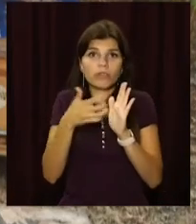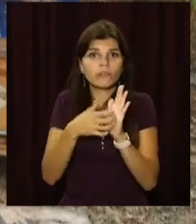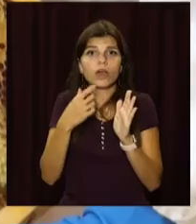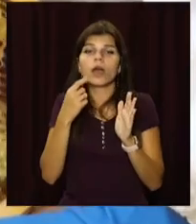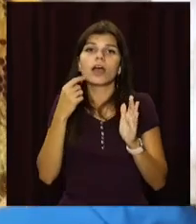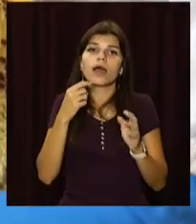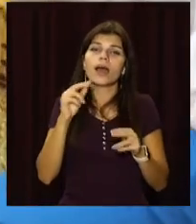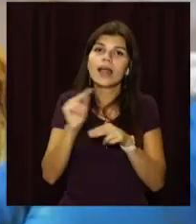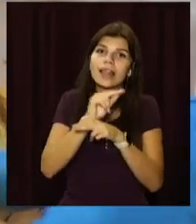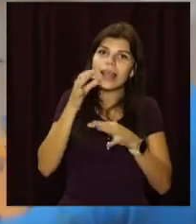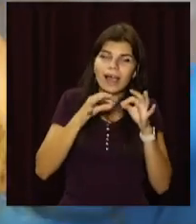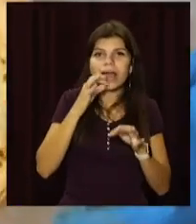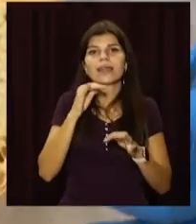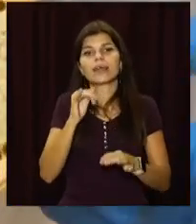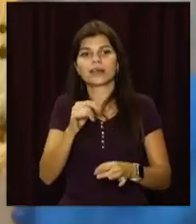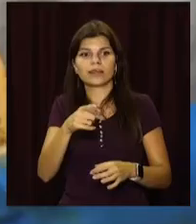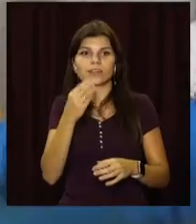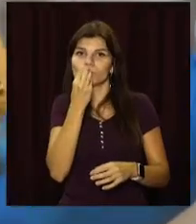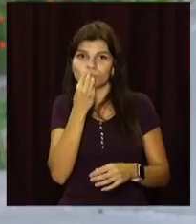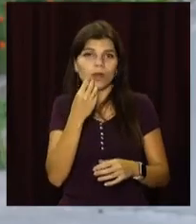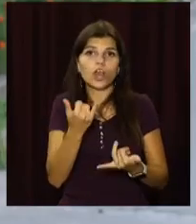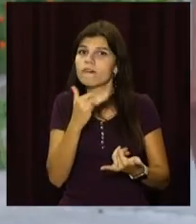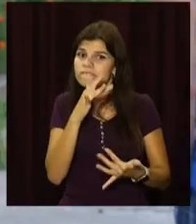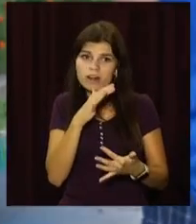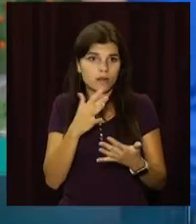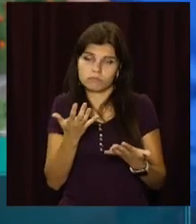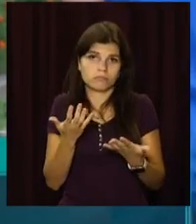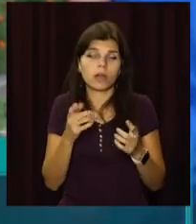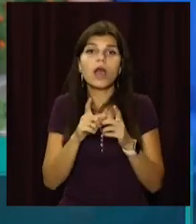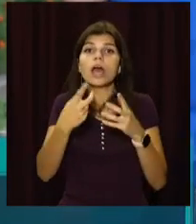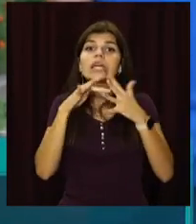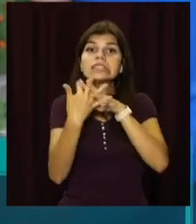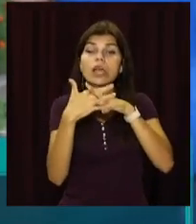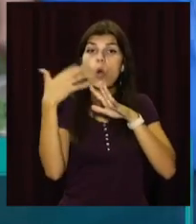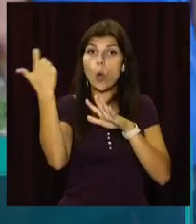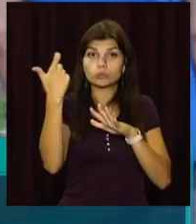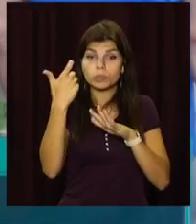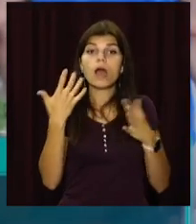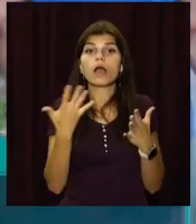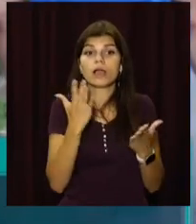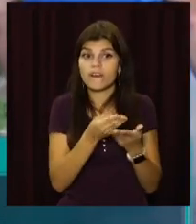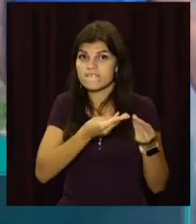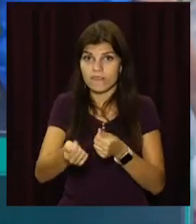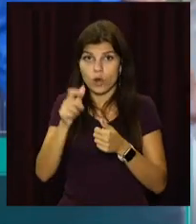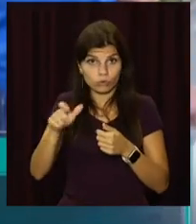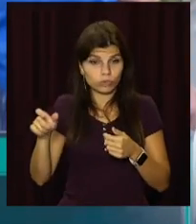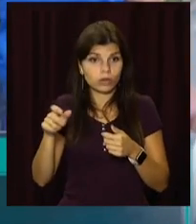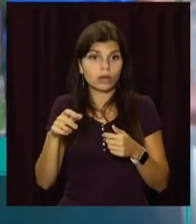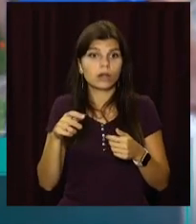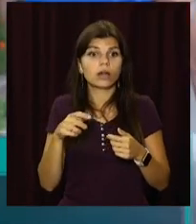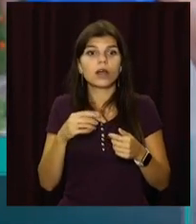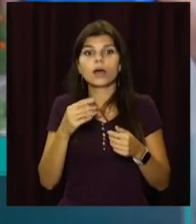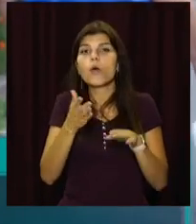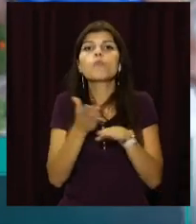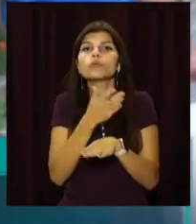та ліків. Екологи підкреслюють, часу зволікати немає. Сільське господарство, яке є одним із аспектів впливу людини, воно